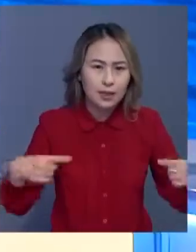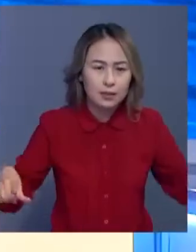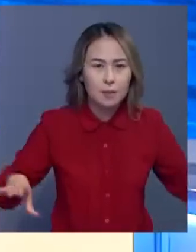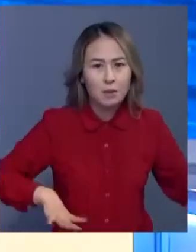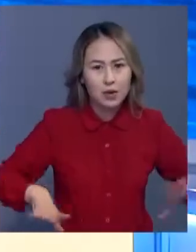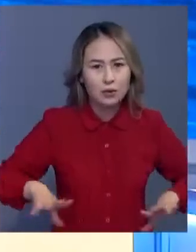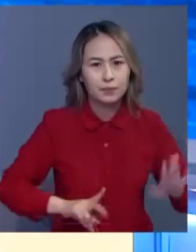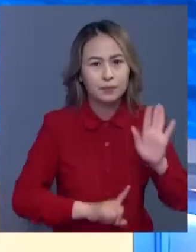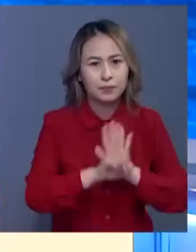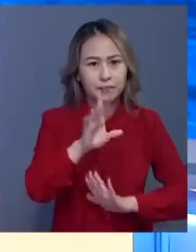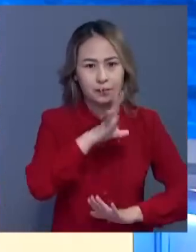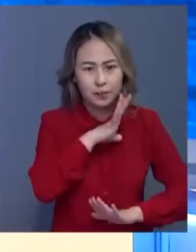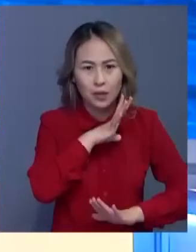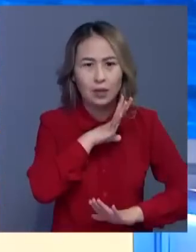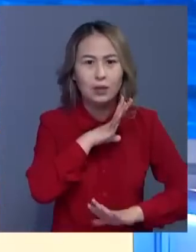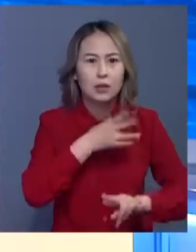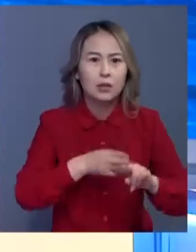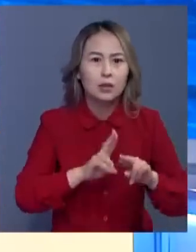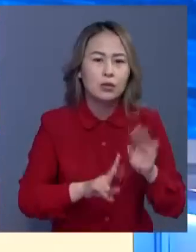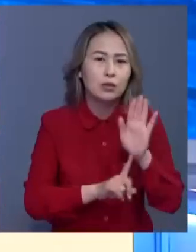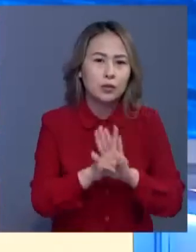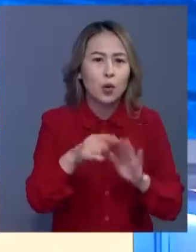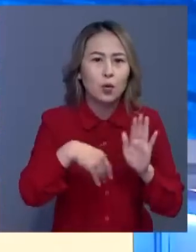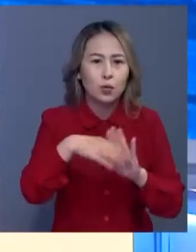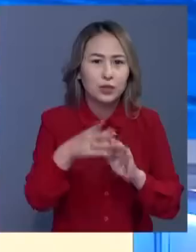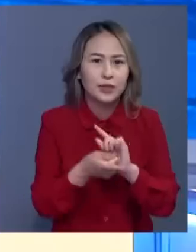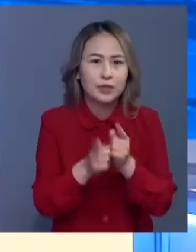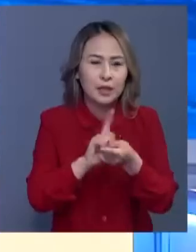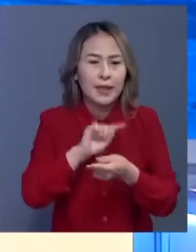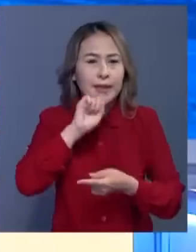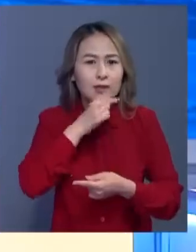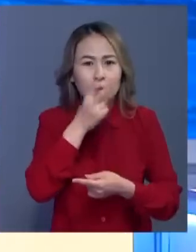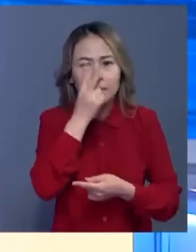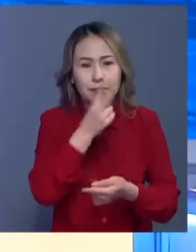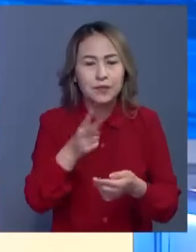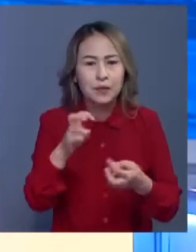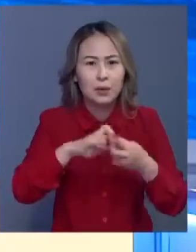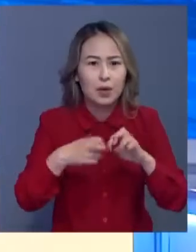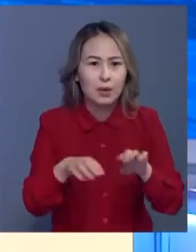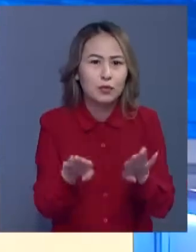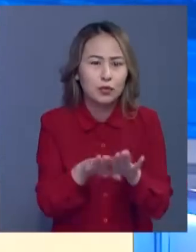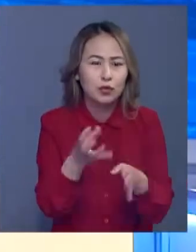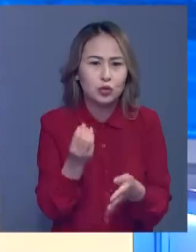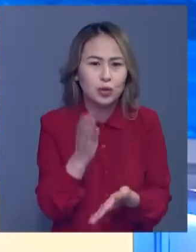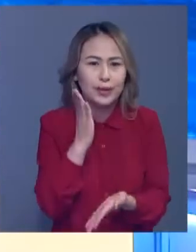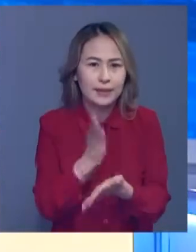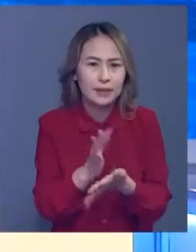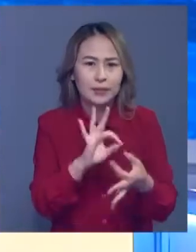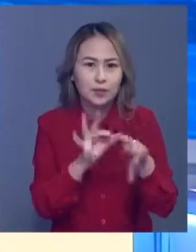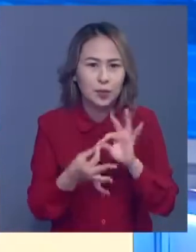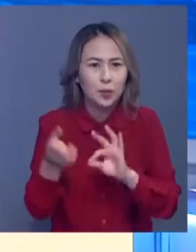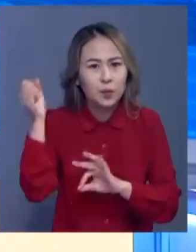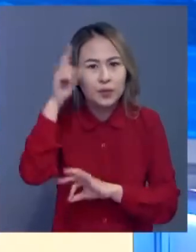мен базарлар жұмысын бастаған еді. Оң беталысқа қарамастан үкімет экономикалық қиындықтар баршылық дейді. Тақырыпта тілшіміз тарқатады.